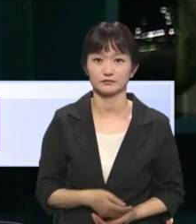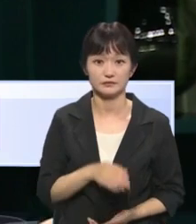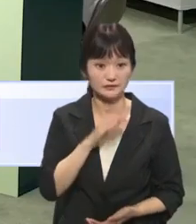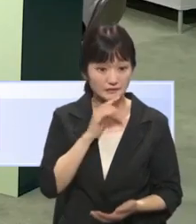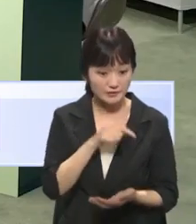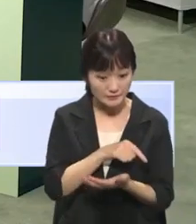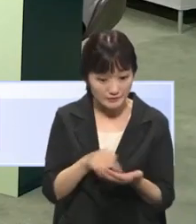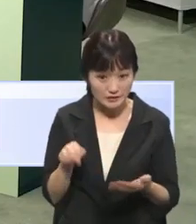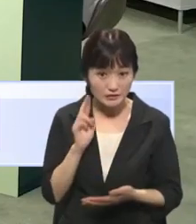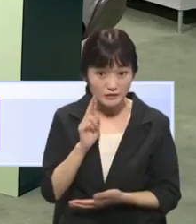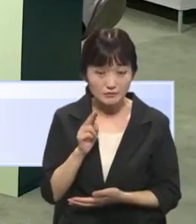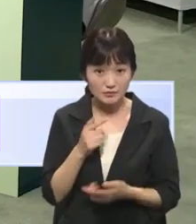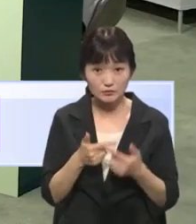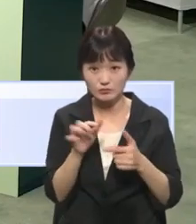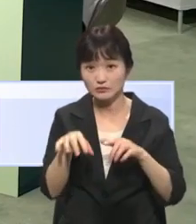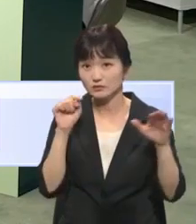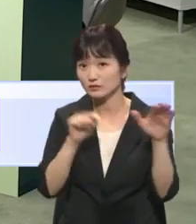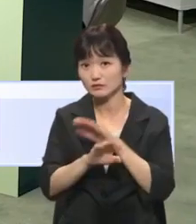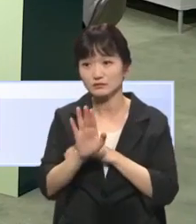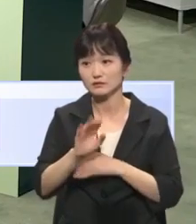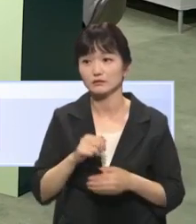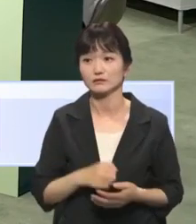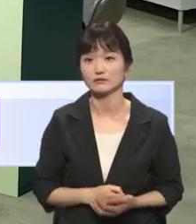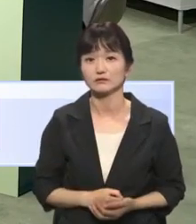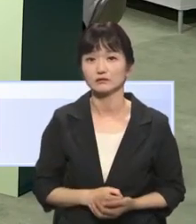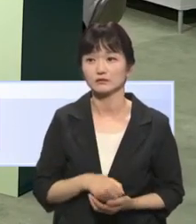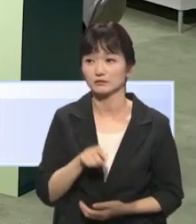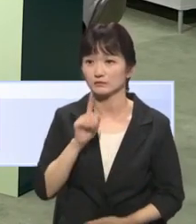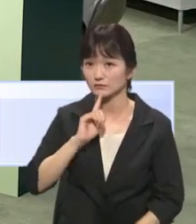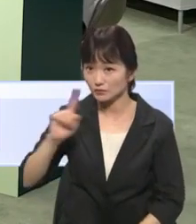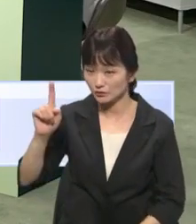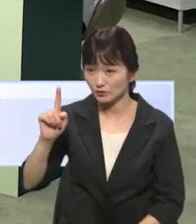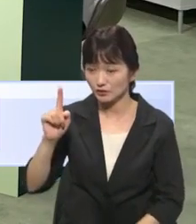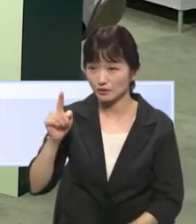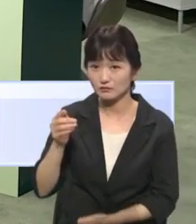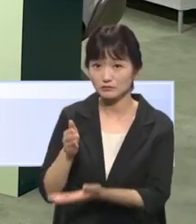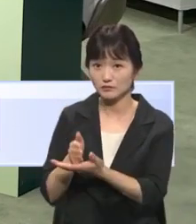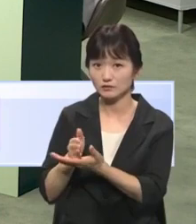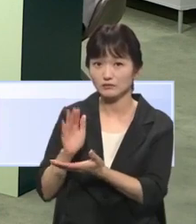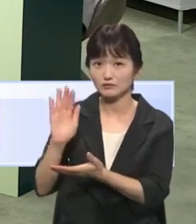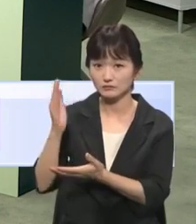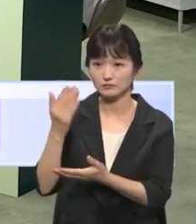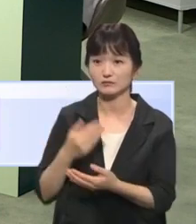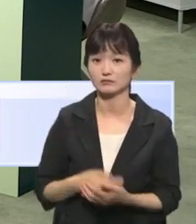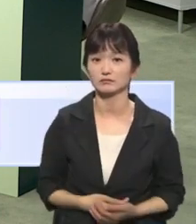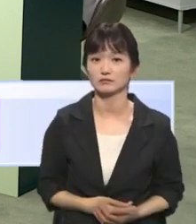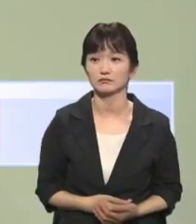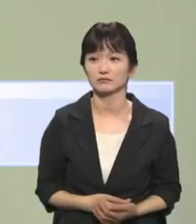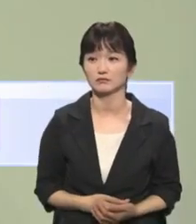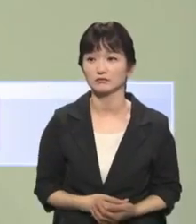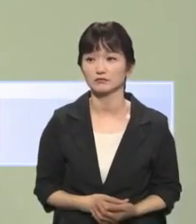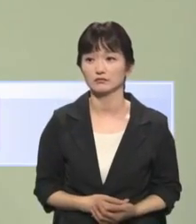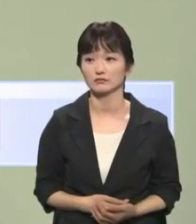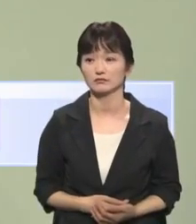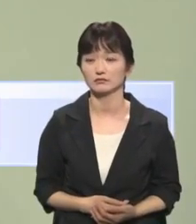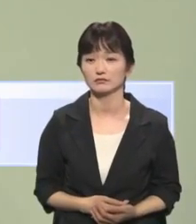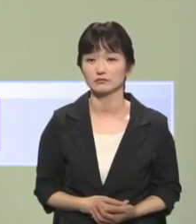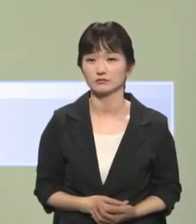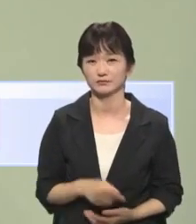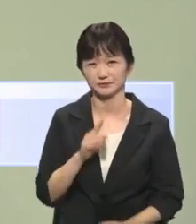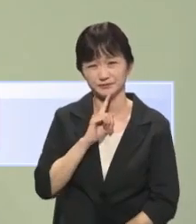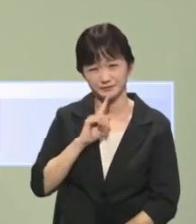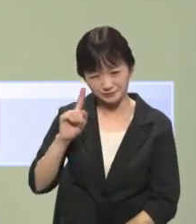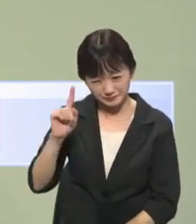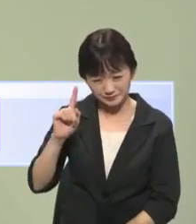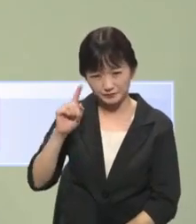가고 그러면 이런 거 좀 신고해가지고 못하게 해야 되잖아요. 네. 신고를 물론 하게 되면